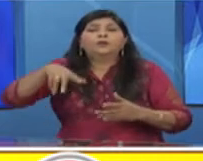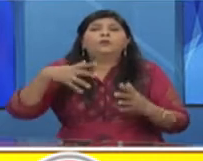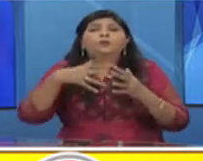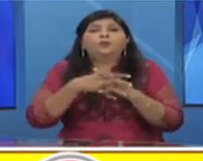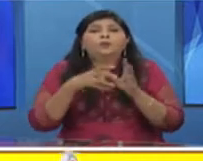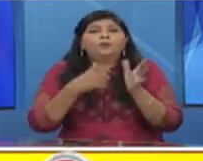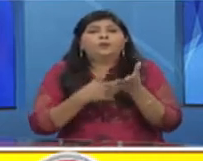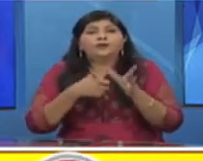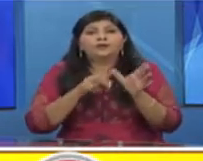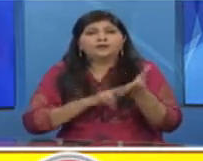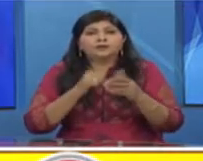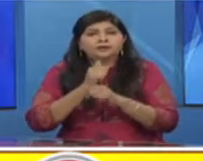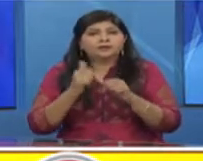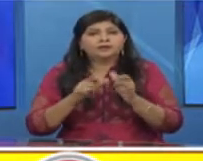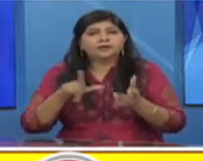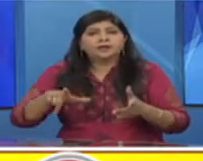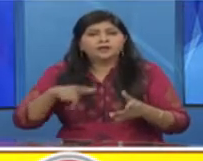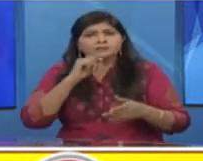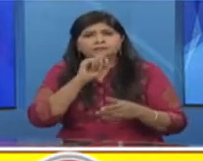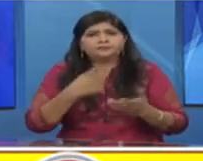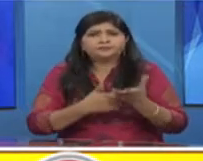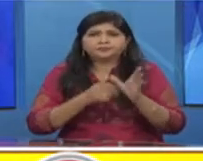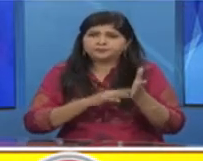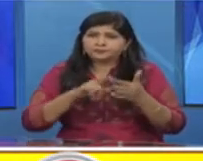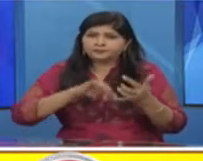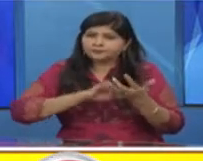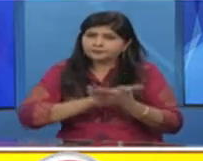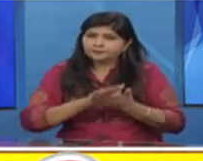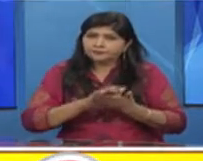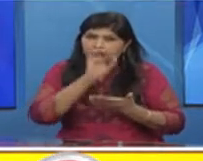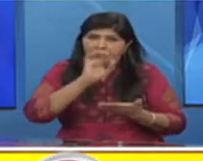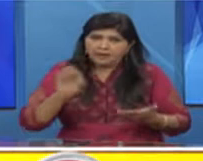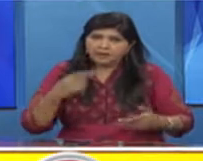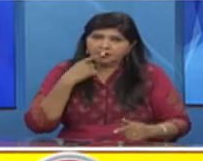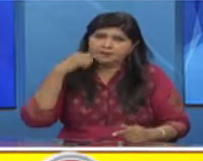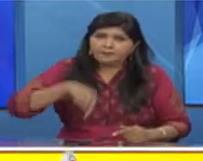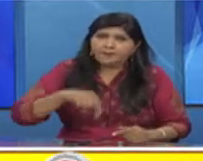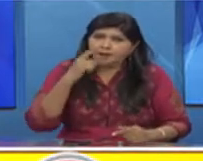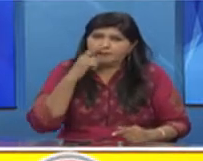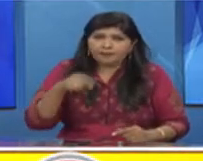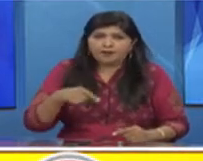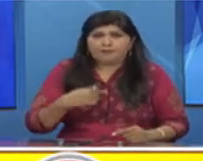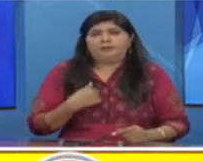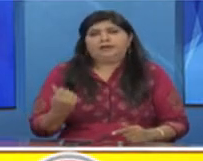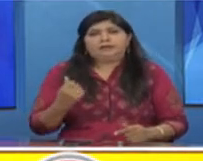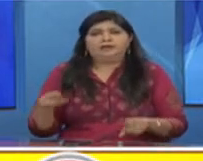के कोडीपाका रमेश ने नमो ऐप पर लिखा कि मेरी माँ मेरी शक्ति